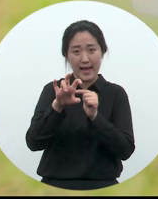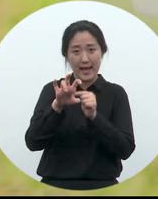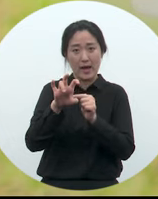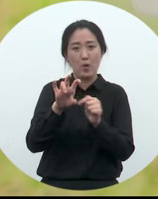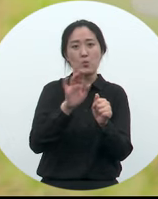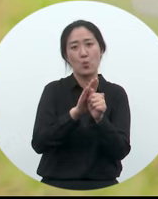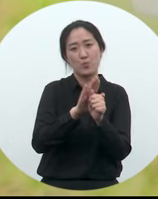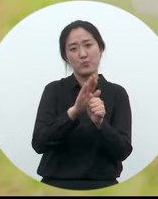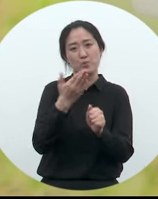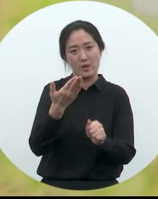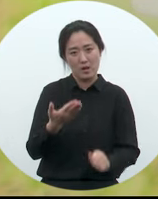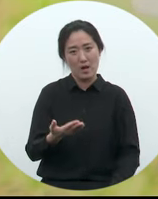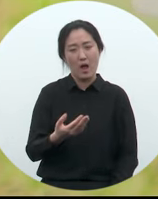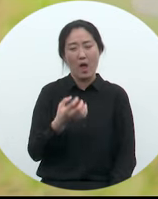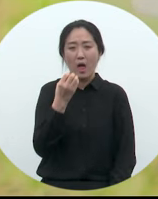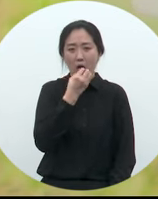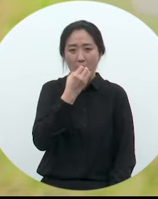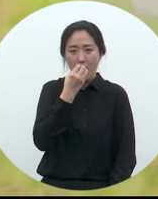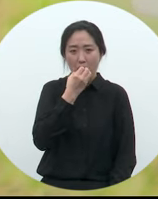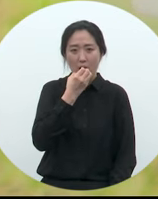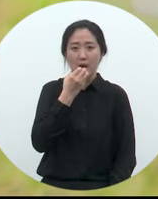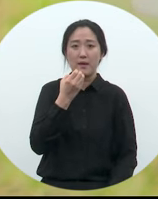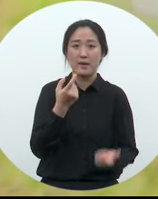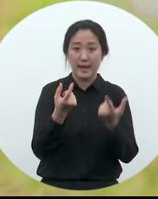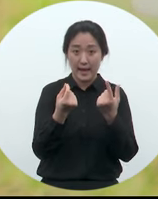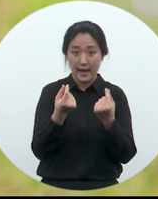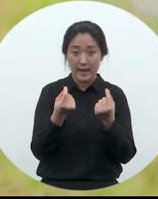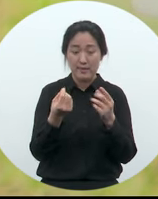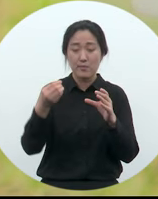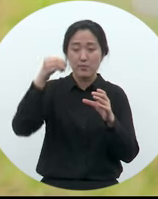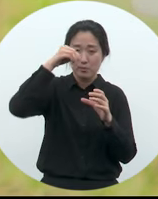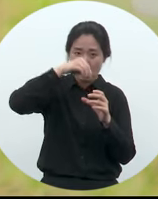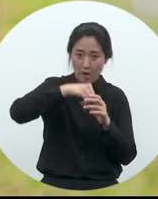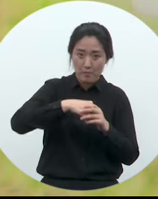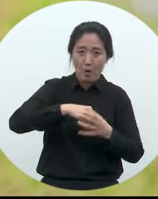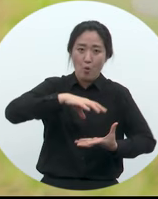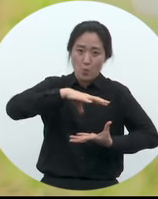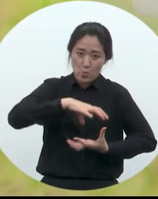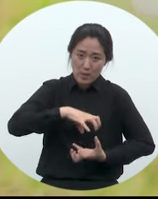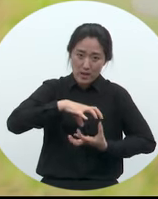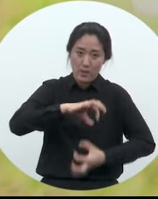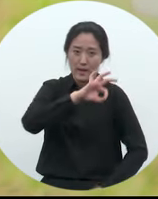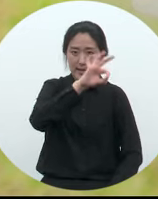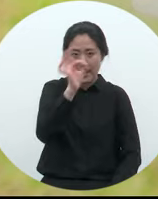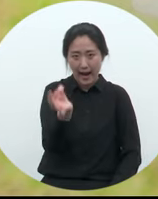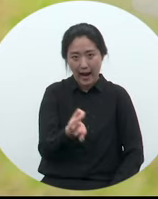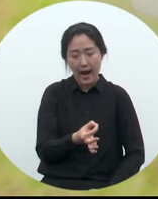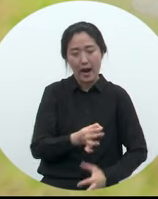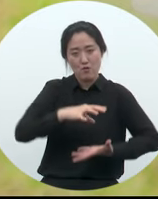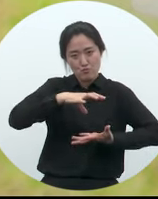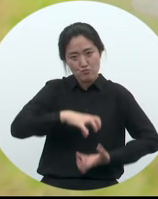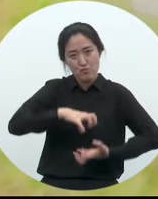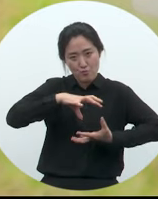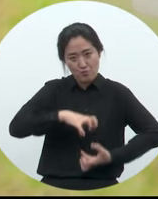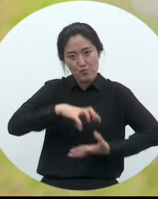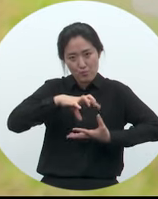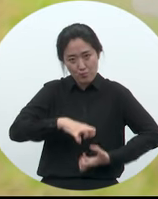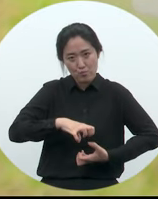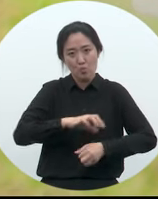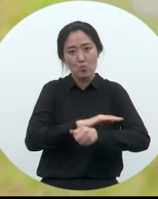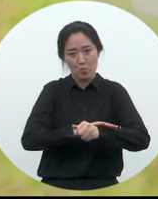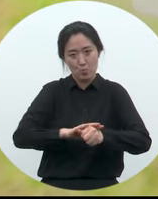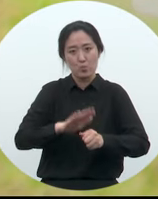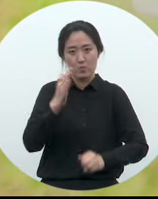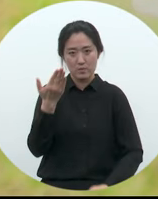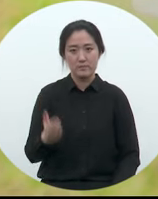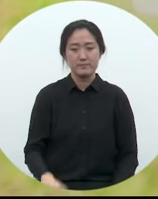많이 되는데, 이 생강의 매운맛을 내는 징기베로 성분 자체가 위와 장의 운동을